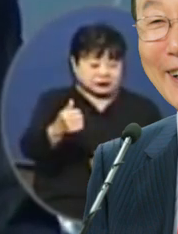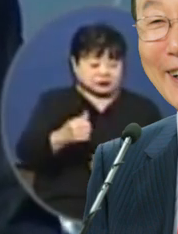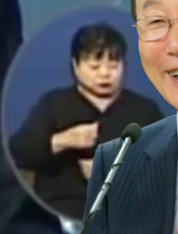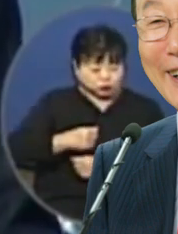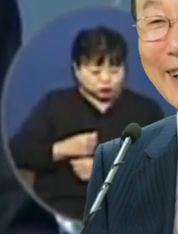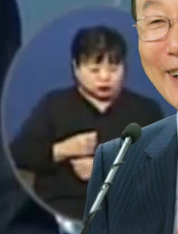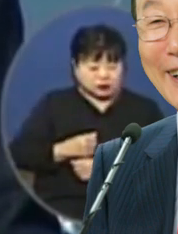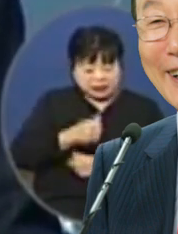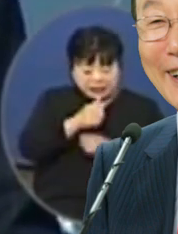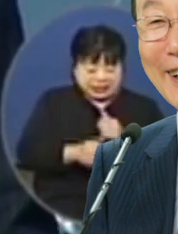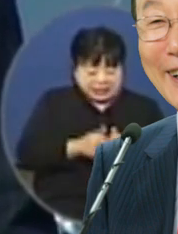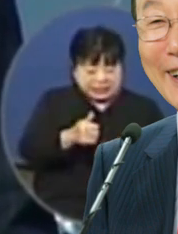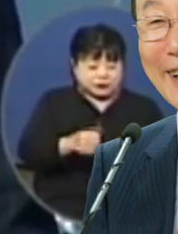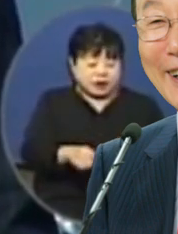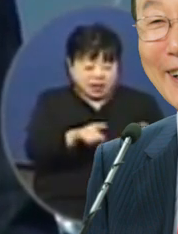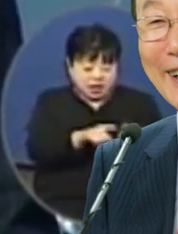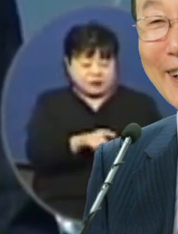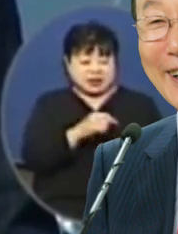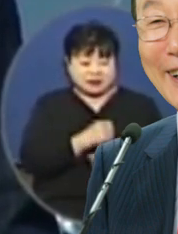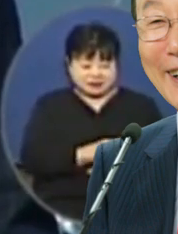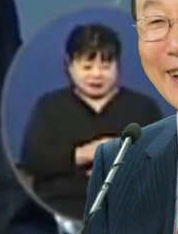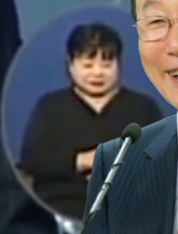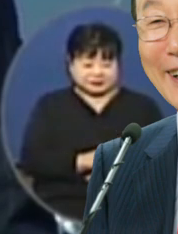군대의 하나님과 같이 한다.